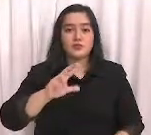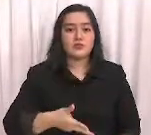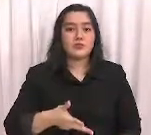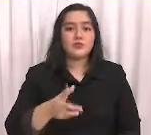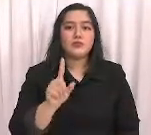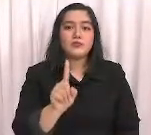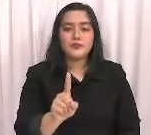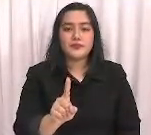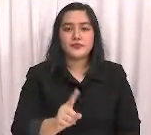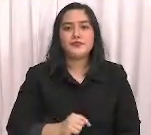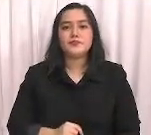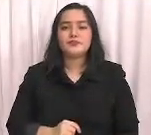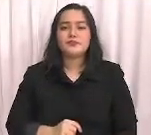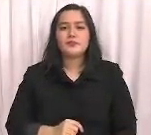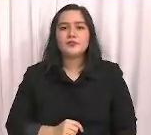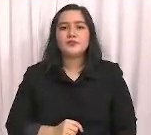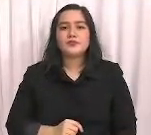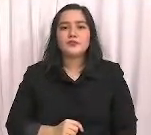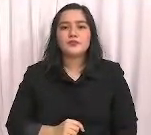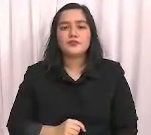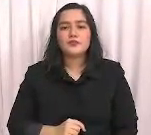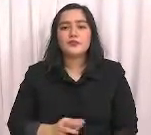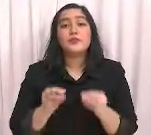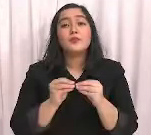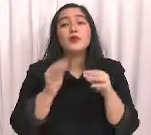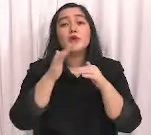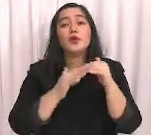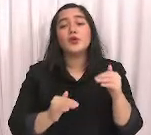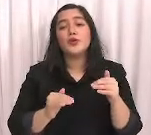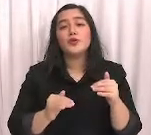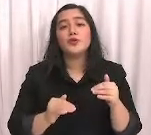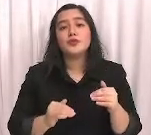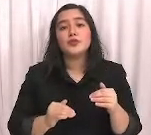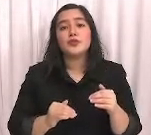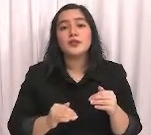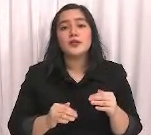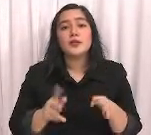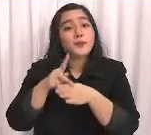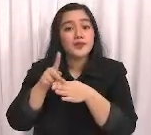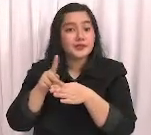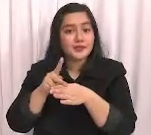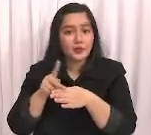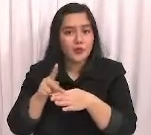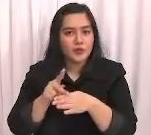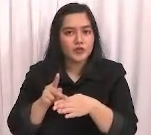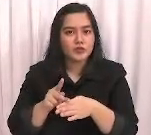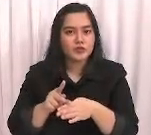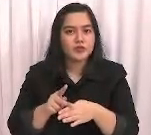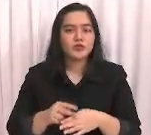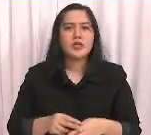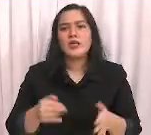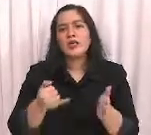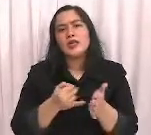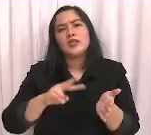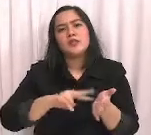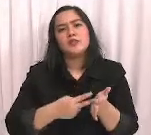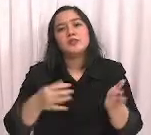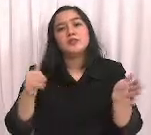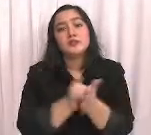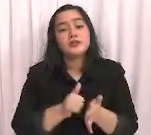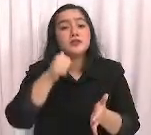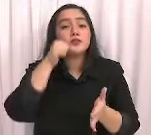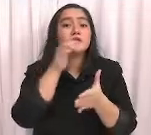on principles rather than promises. You see? Ibig sabihin, ginusto ito ng babae. Nagawin niya